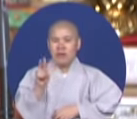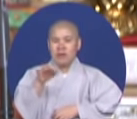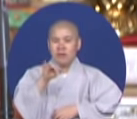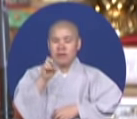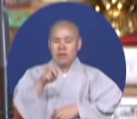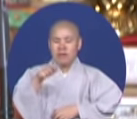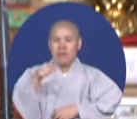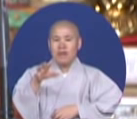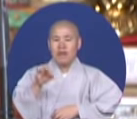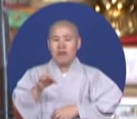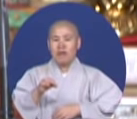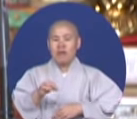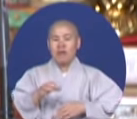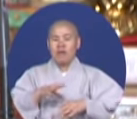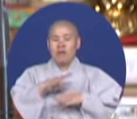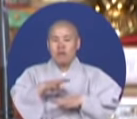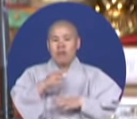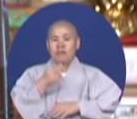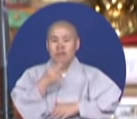반야는 공포가 없다.